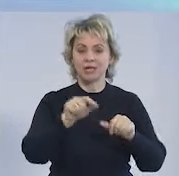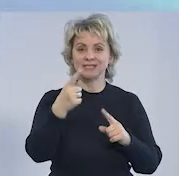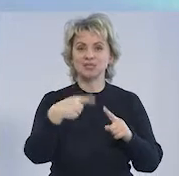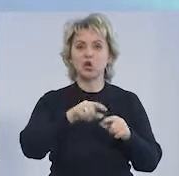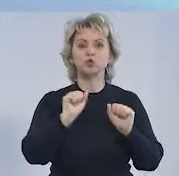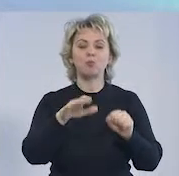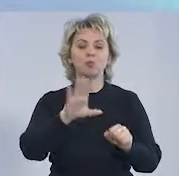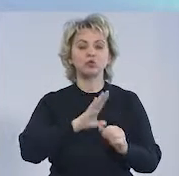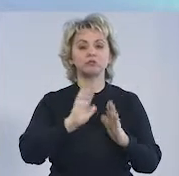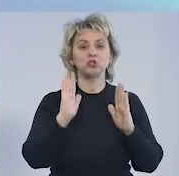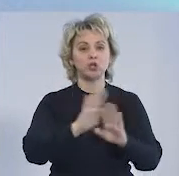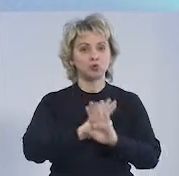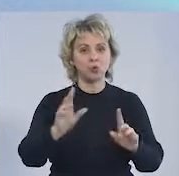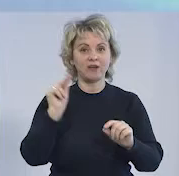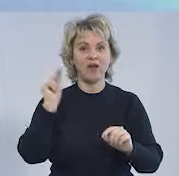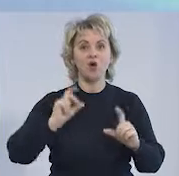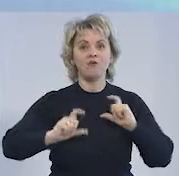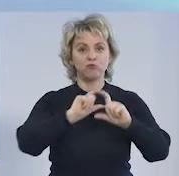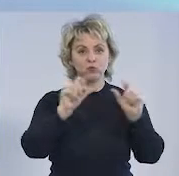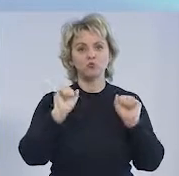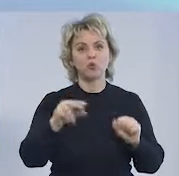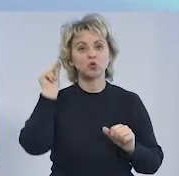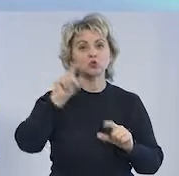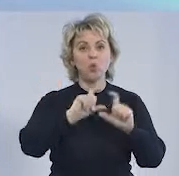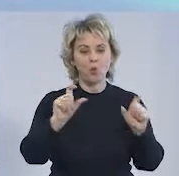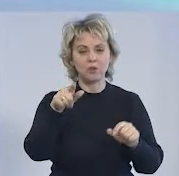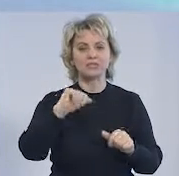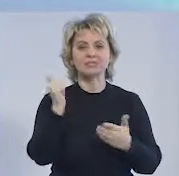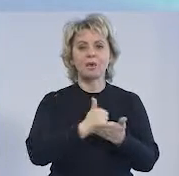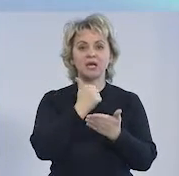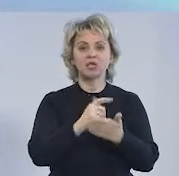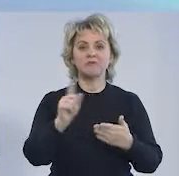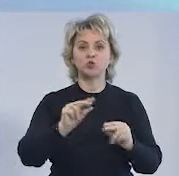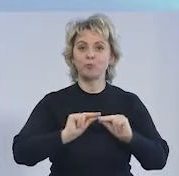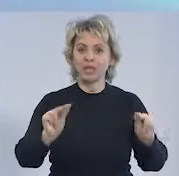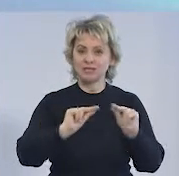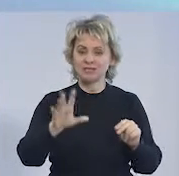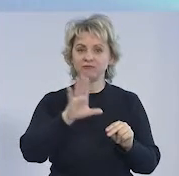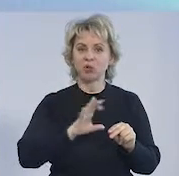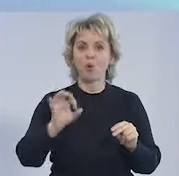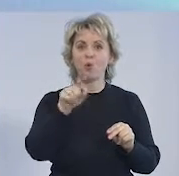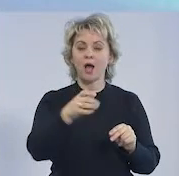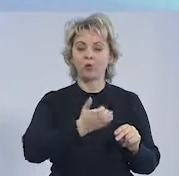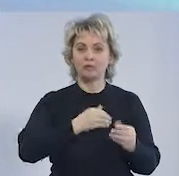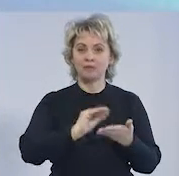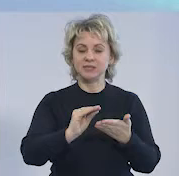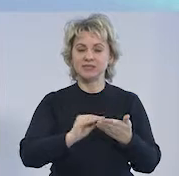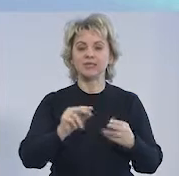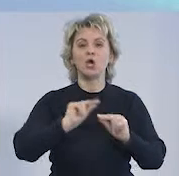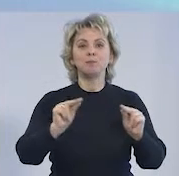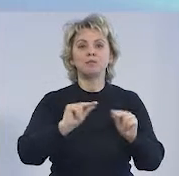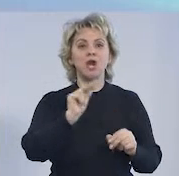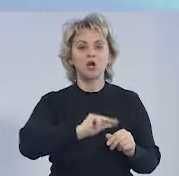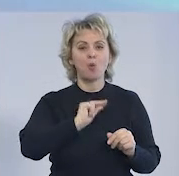организаций. Это может быть не только вуз, это может быть школа. Но самое главное, чтобы наставник, о ком вы хотите написать,